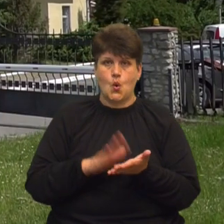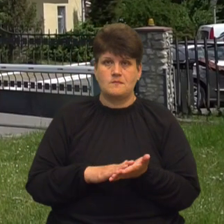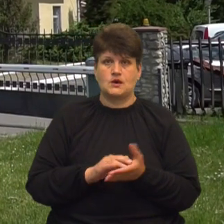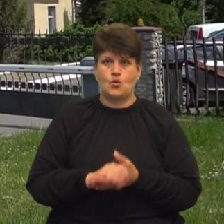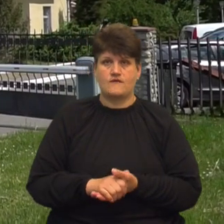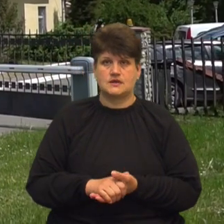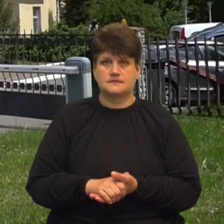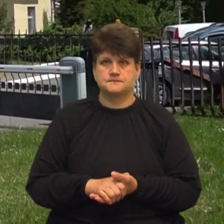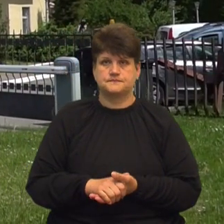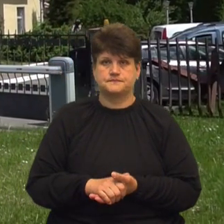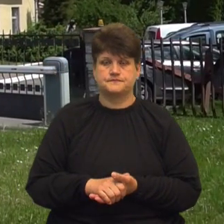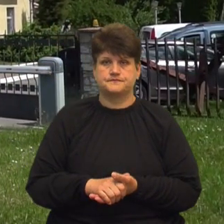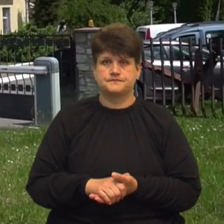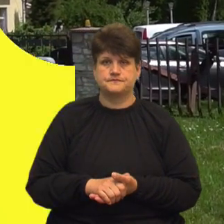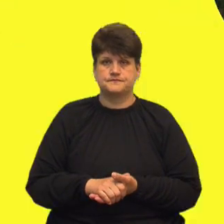поліції.